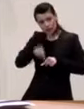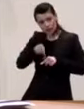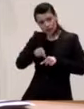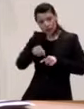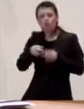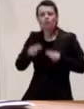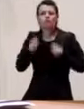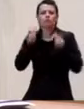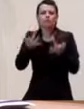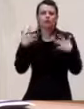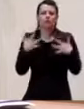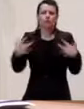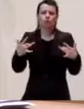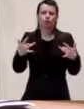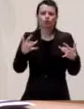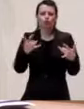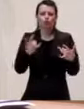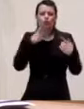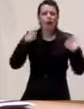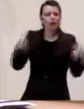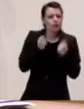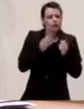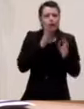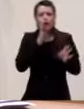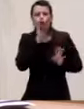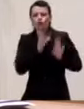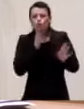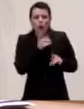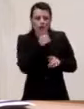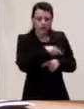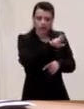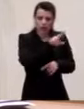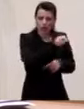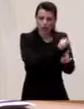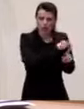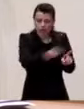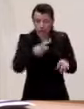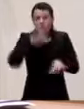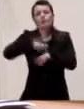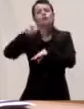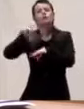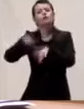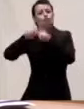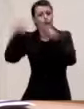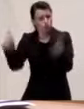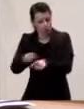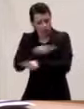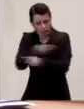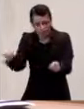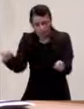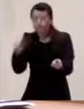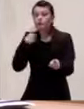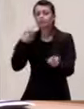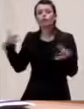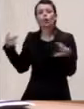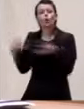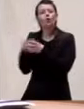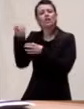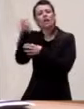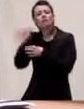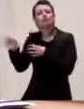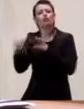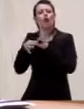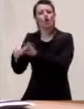attività consulenziali all'RSA, ai medici di medicina generale, alle unità speciali di